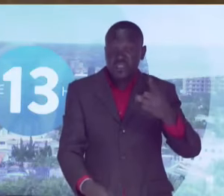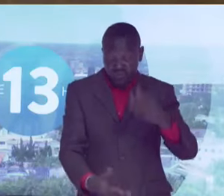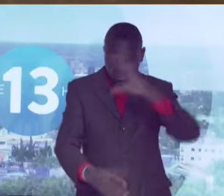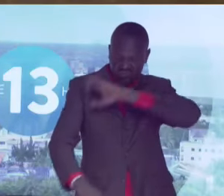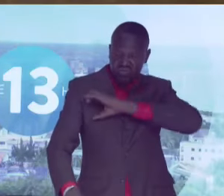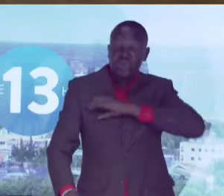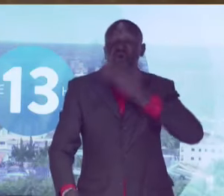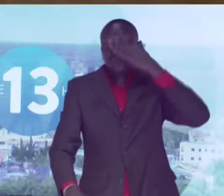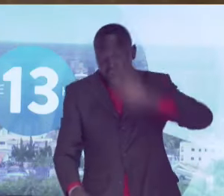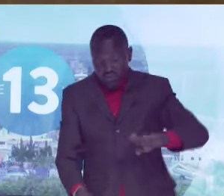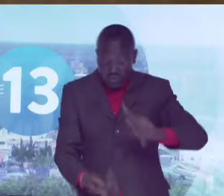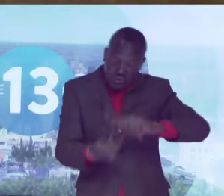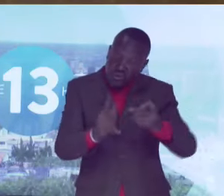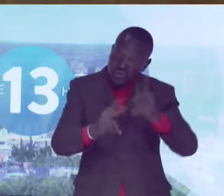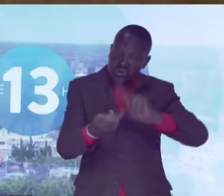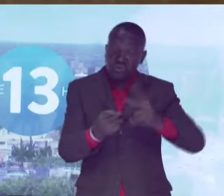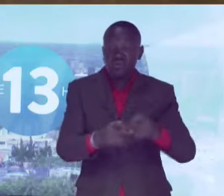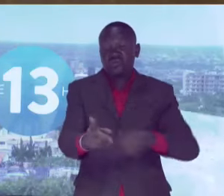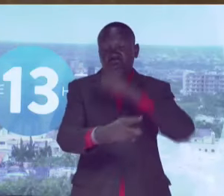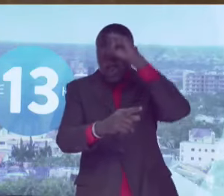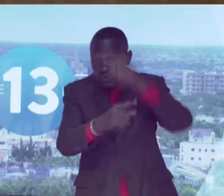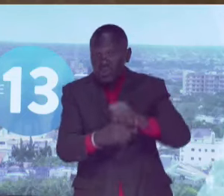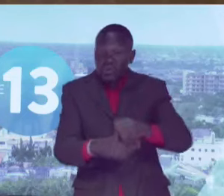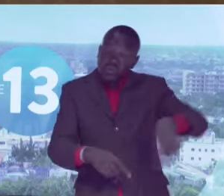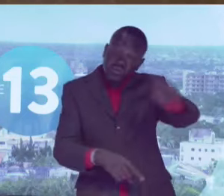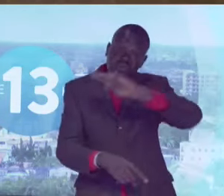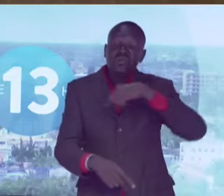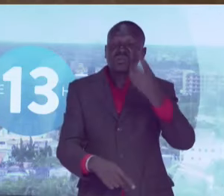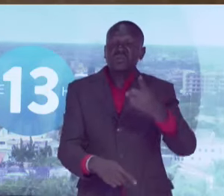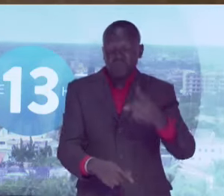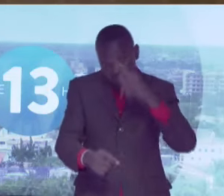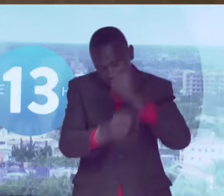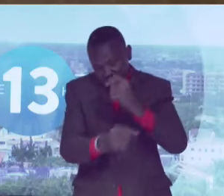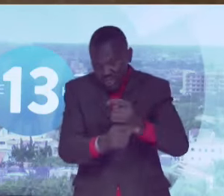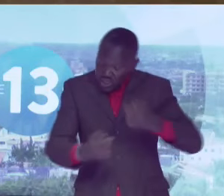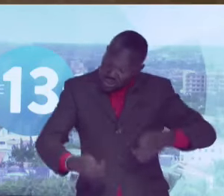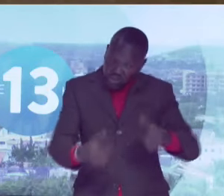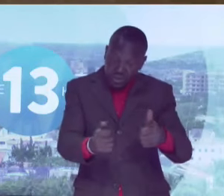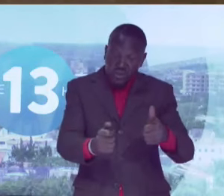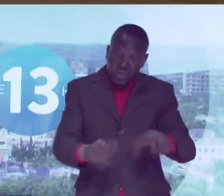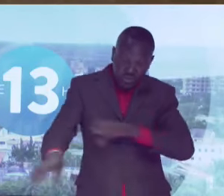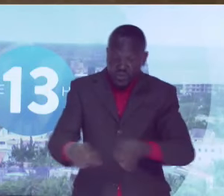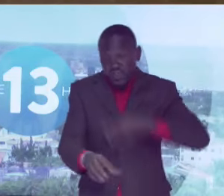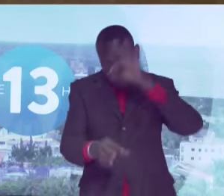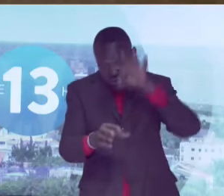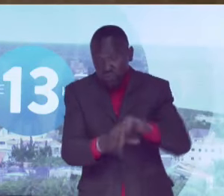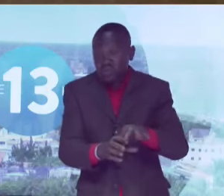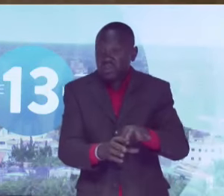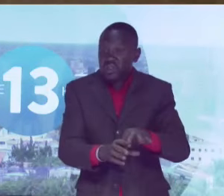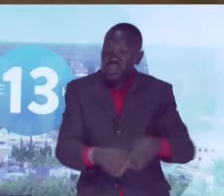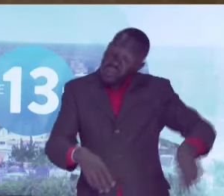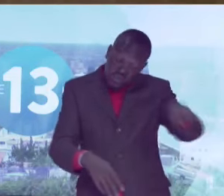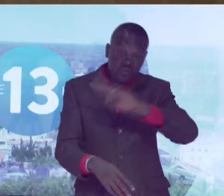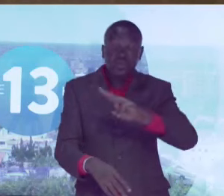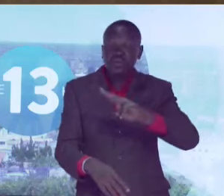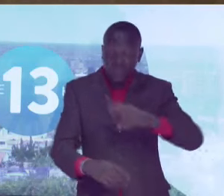de certains partenaires sur le sujet. Vous, vous dites qu'il faut qu'on fasse vite pour faire les élections. Et c'est vous encore qui bloquez nos équipements, vous ne voulez pas qu'on fasse